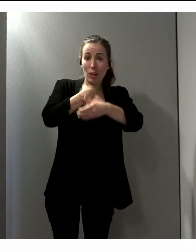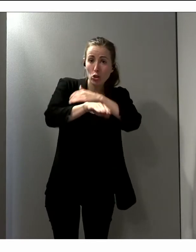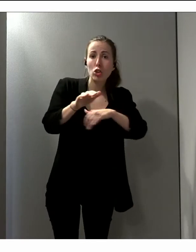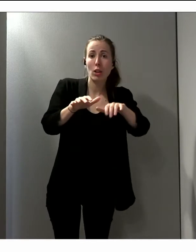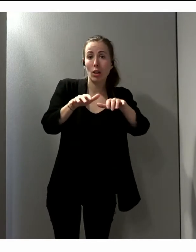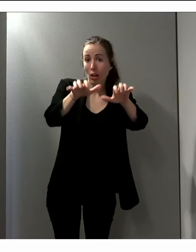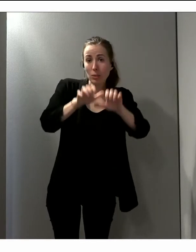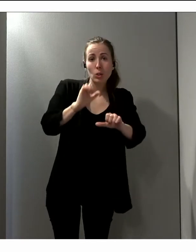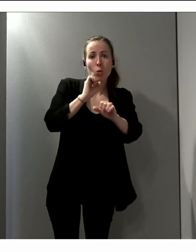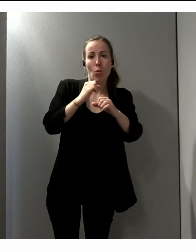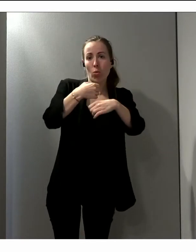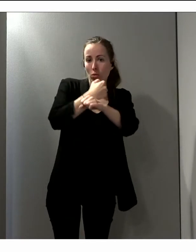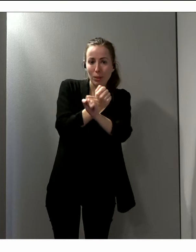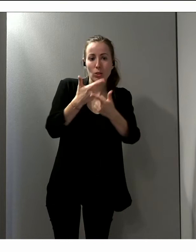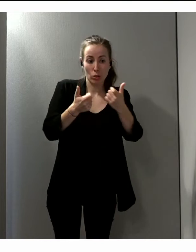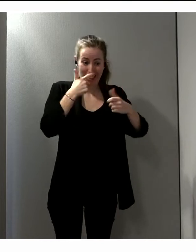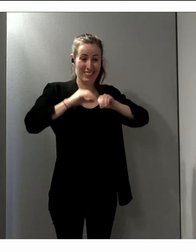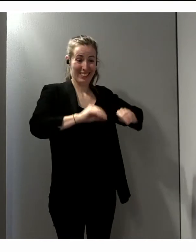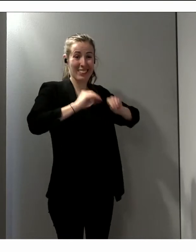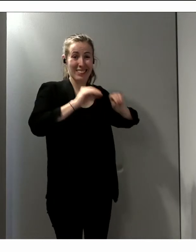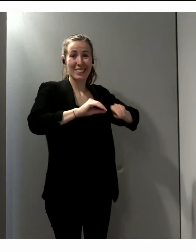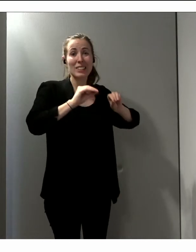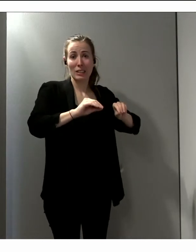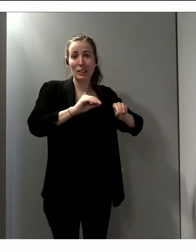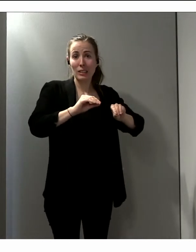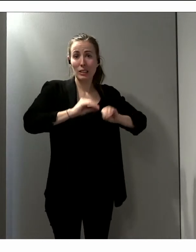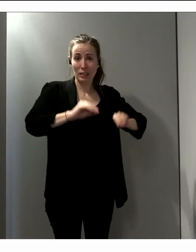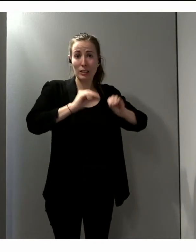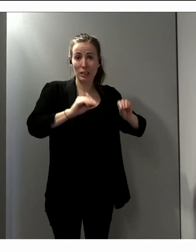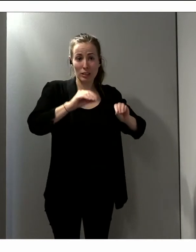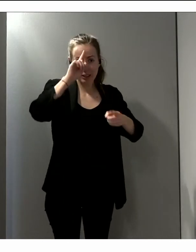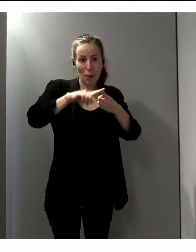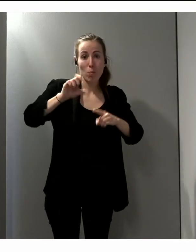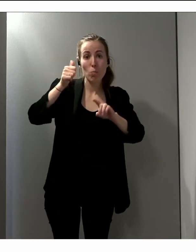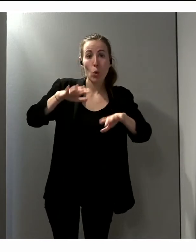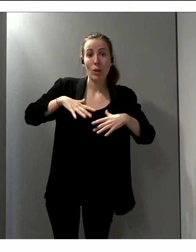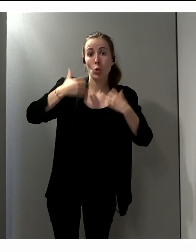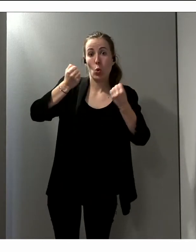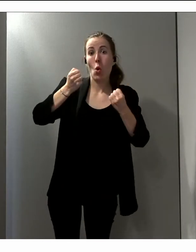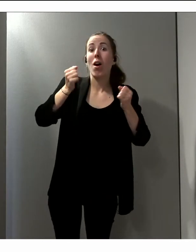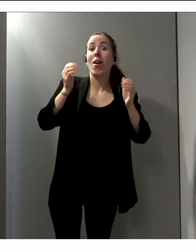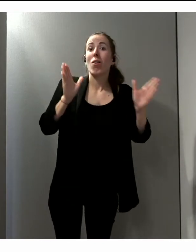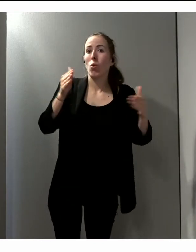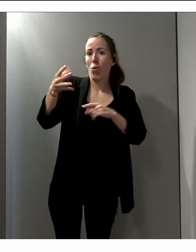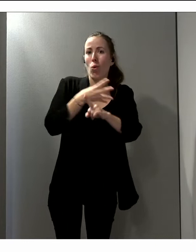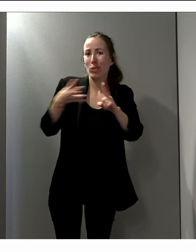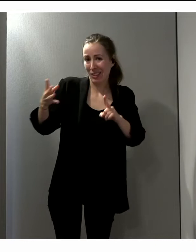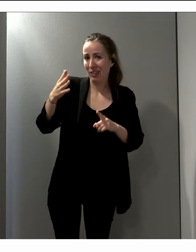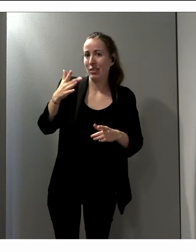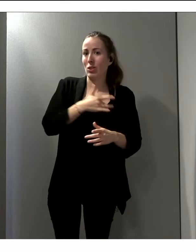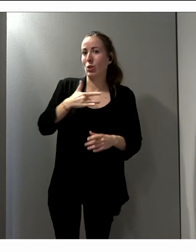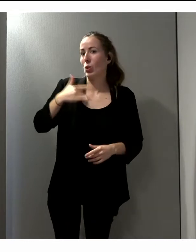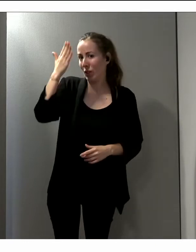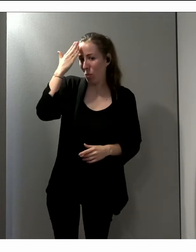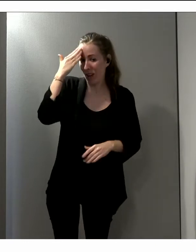des personnes malades ou handicapées physiques pour former nos personnels au premier secours en santé mentale. Voilà